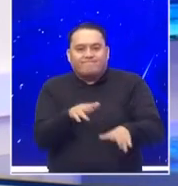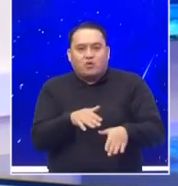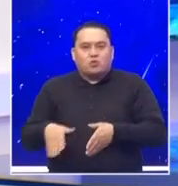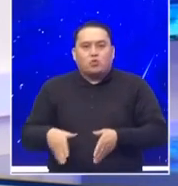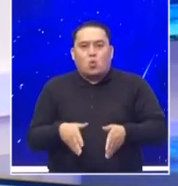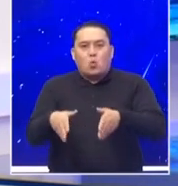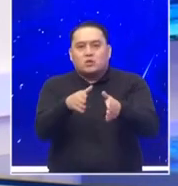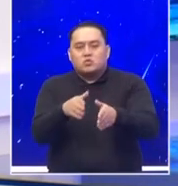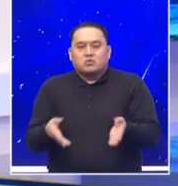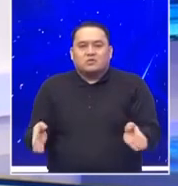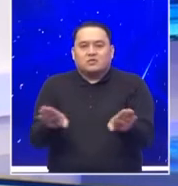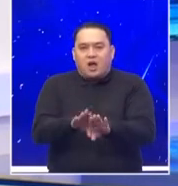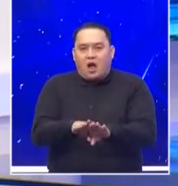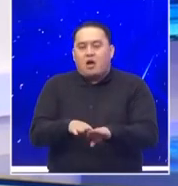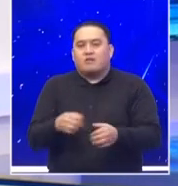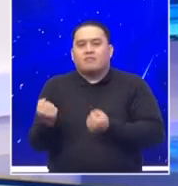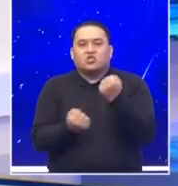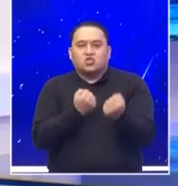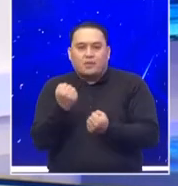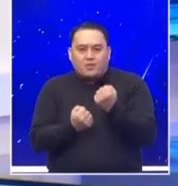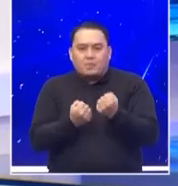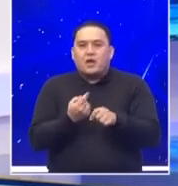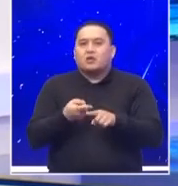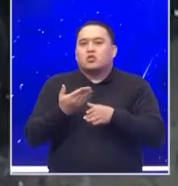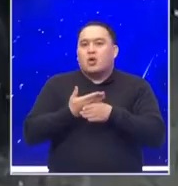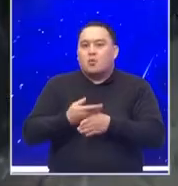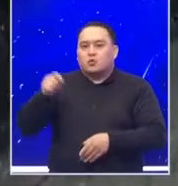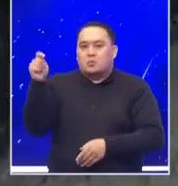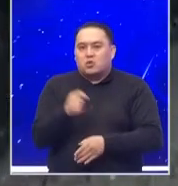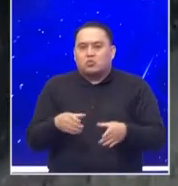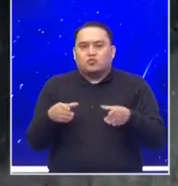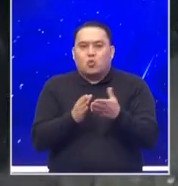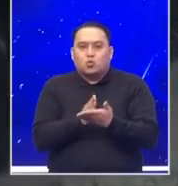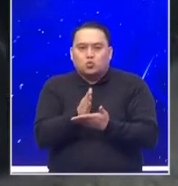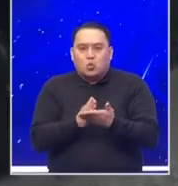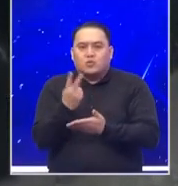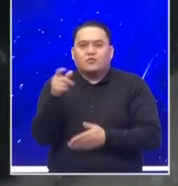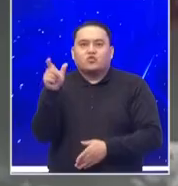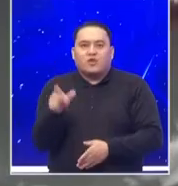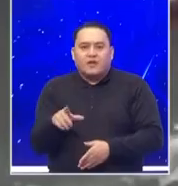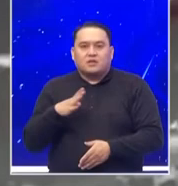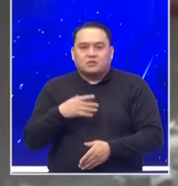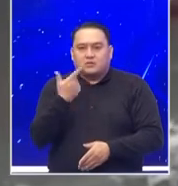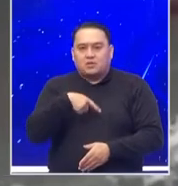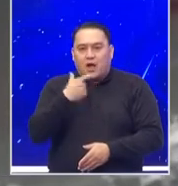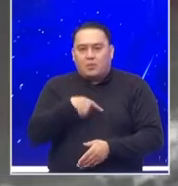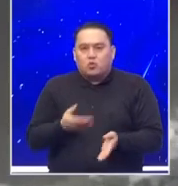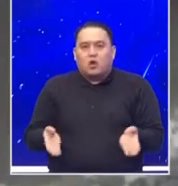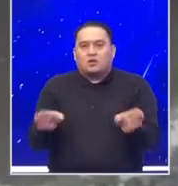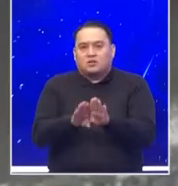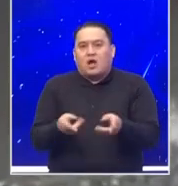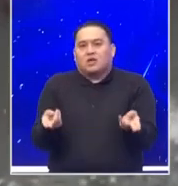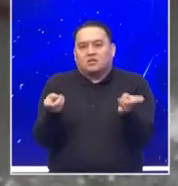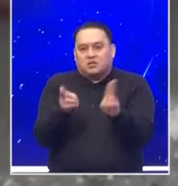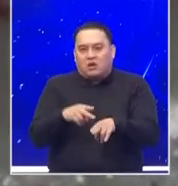заблокировав проезжавшие по не автомобили на помощь прибыла бригада коммунальной службы из двух человек но сами они попали в ловушку из-за